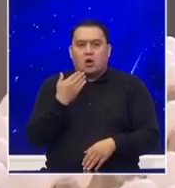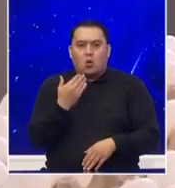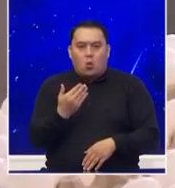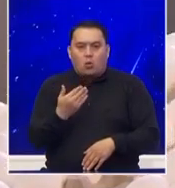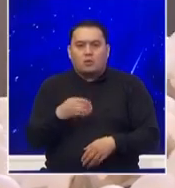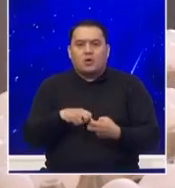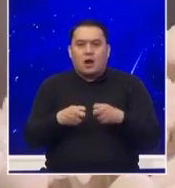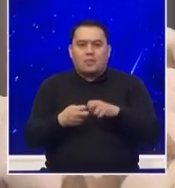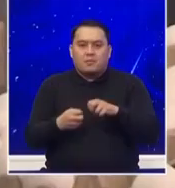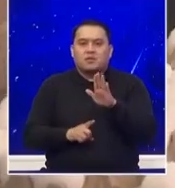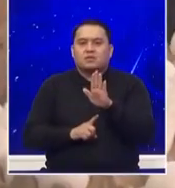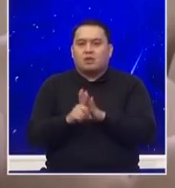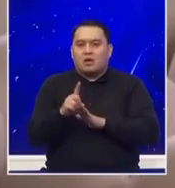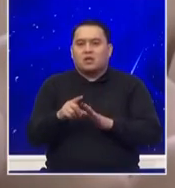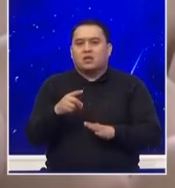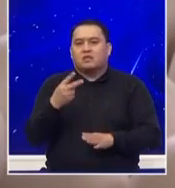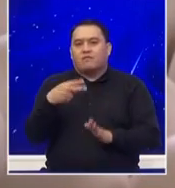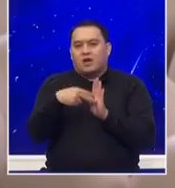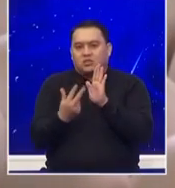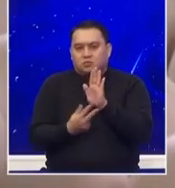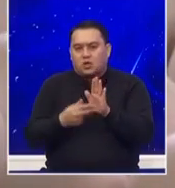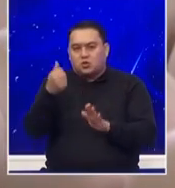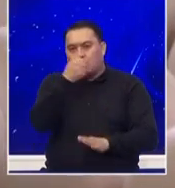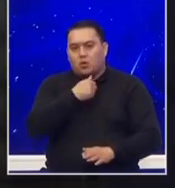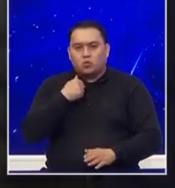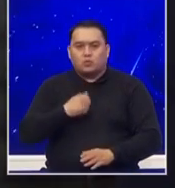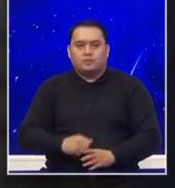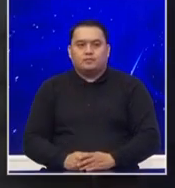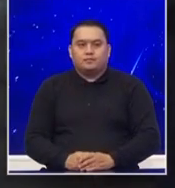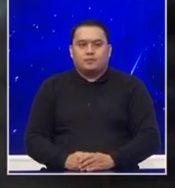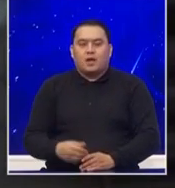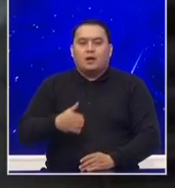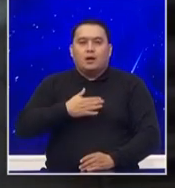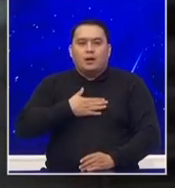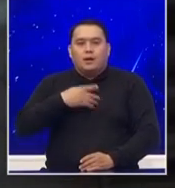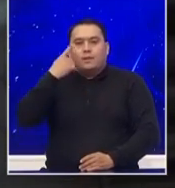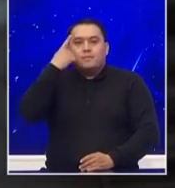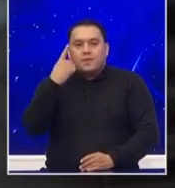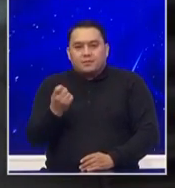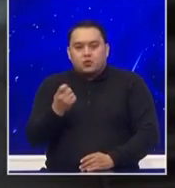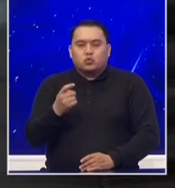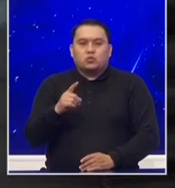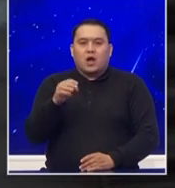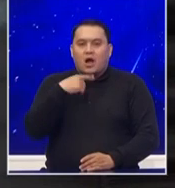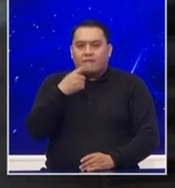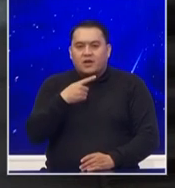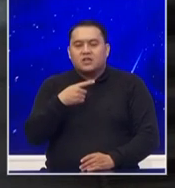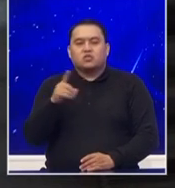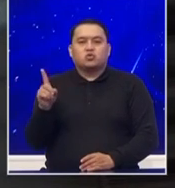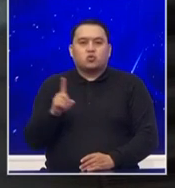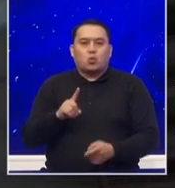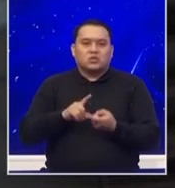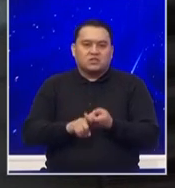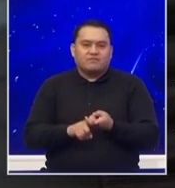ЛТД», проблема началась еще в 2018 году. Мы предупреждали, говорили о том, что в связи